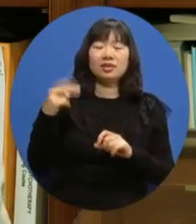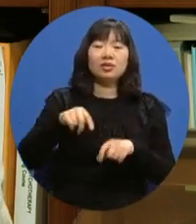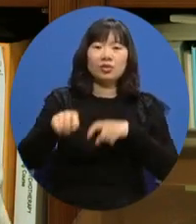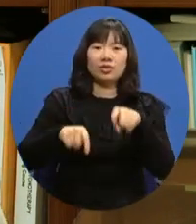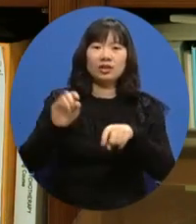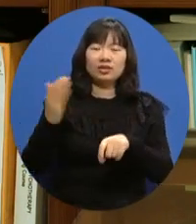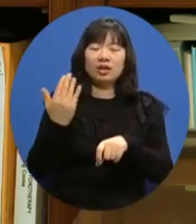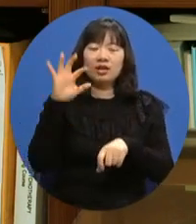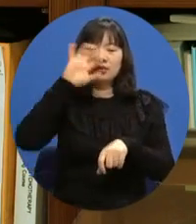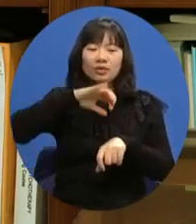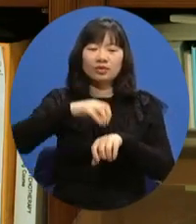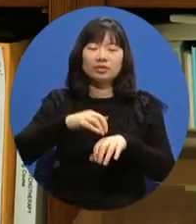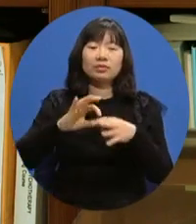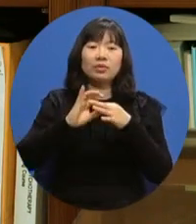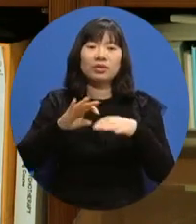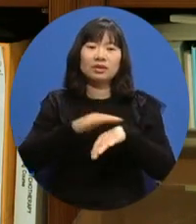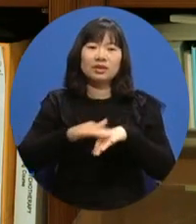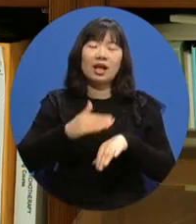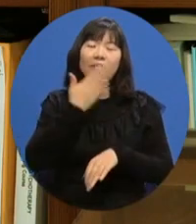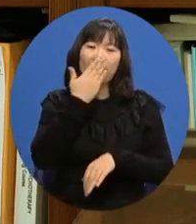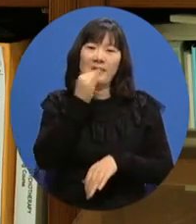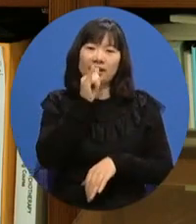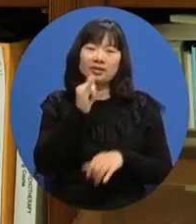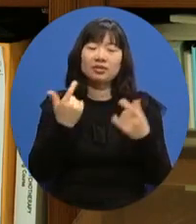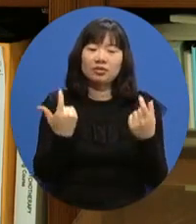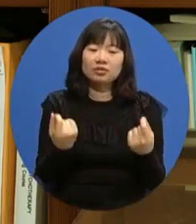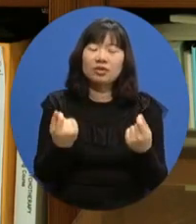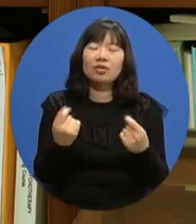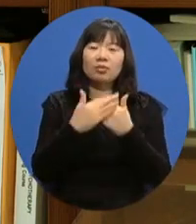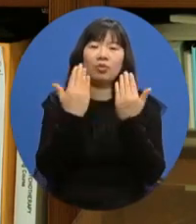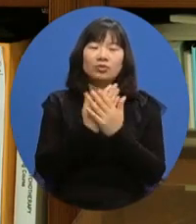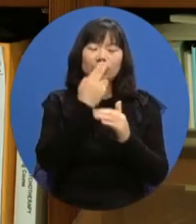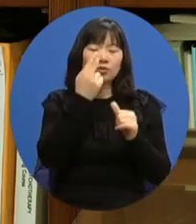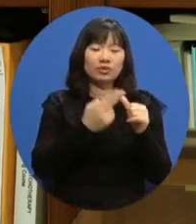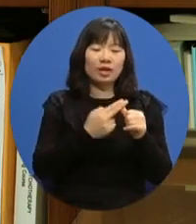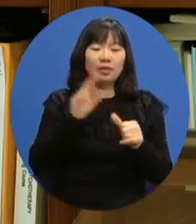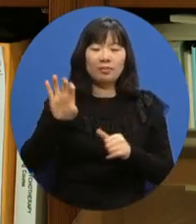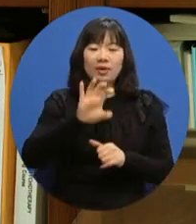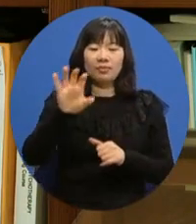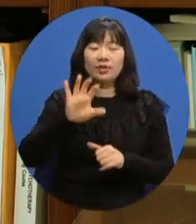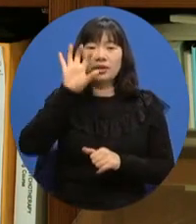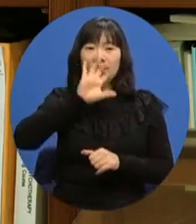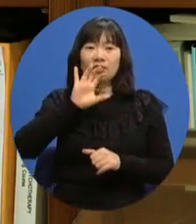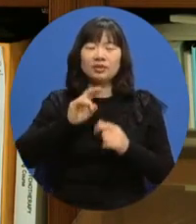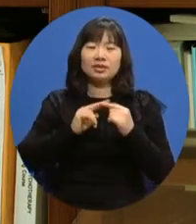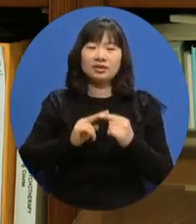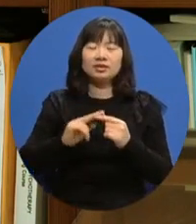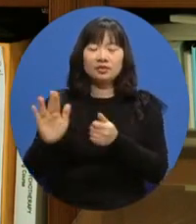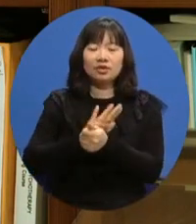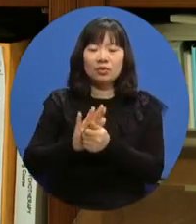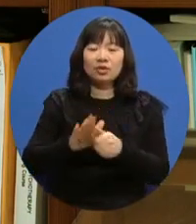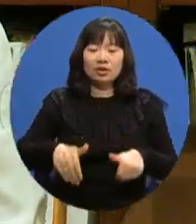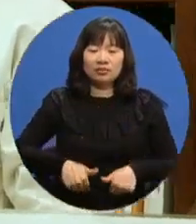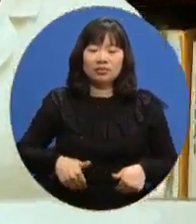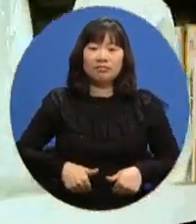이렇게 연습을 통해서 우리가 잘할 수 있게 되는 것처럼 모든 도전에는 반복되는 연습 그리고 격려가 필요하겠죠.